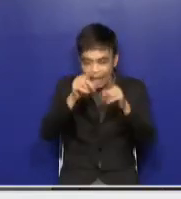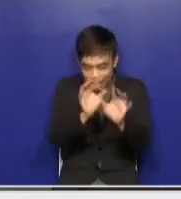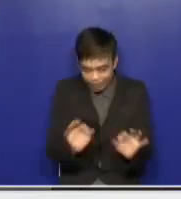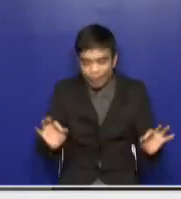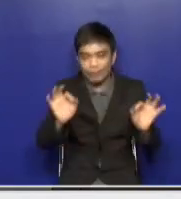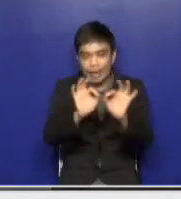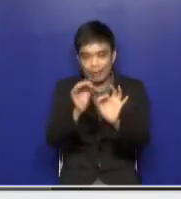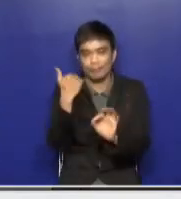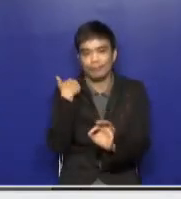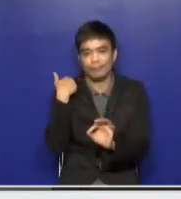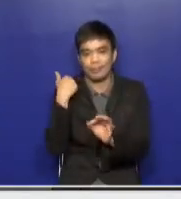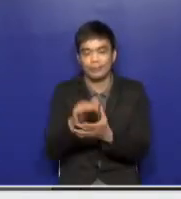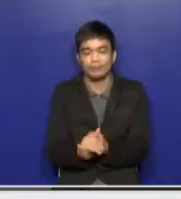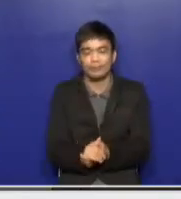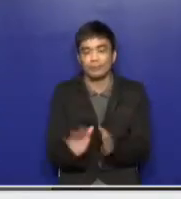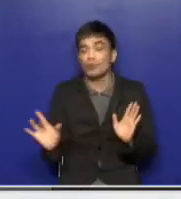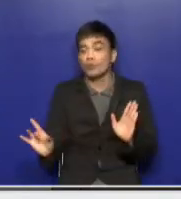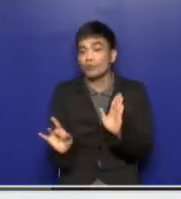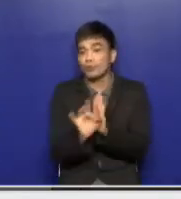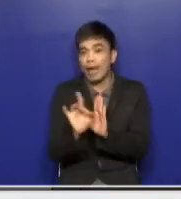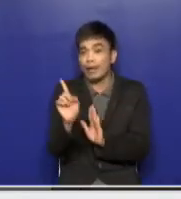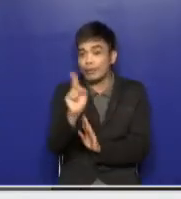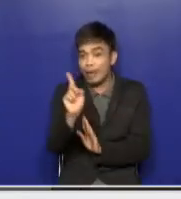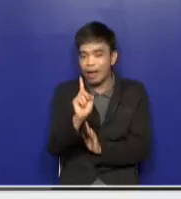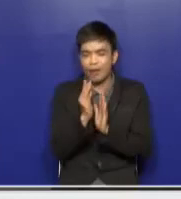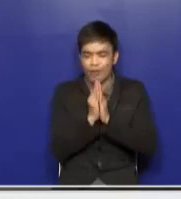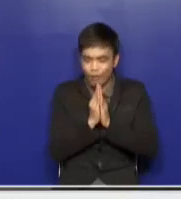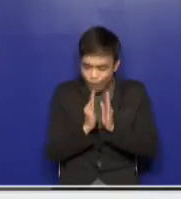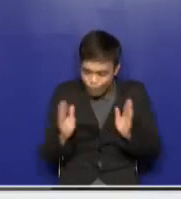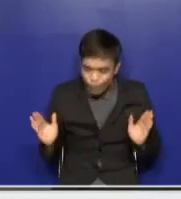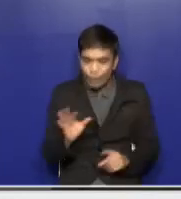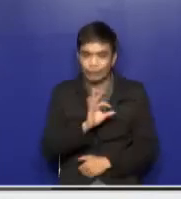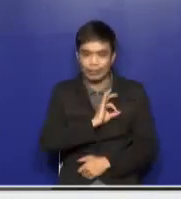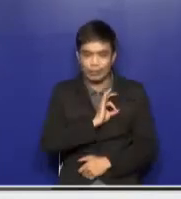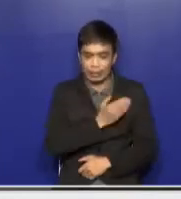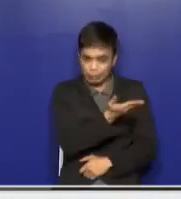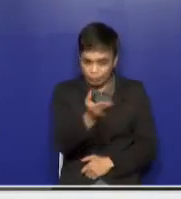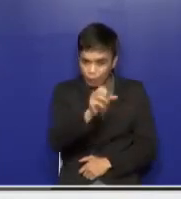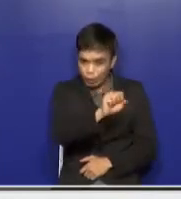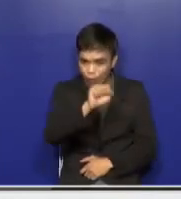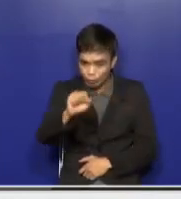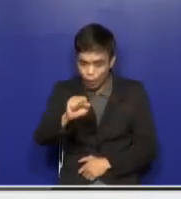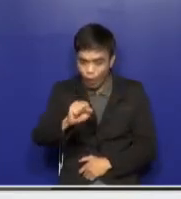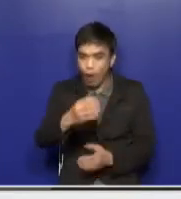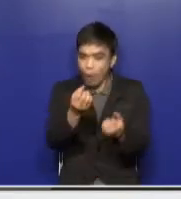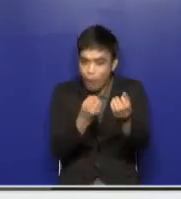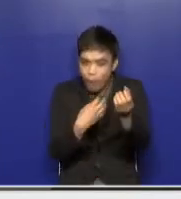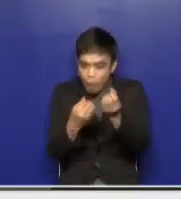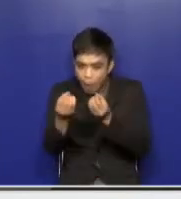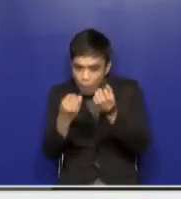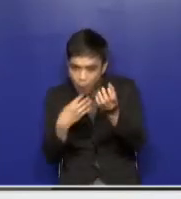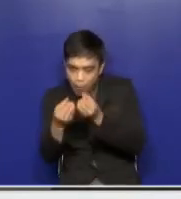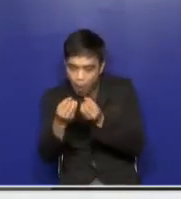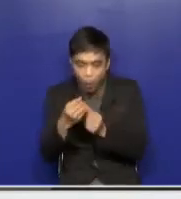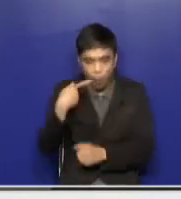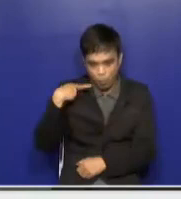ครับก็สุดท้ายนี้ผมขออนุญาตกราบขอบพระคุณท่านสมาชิกผู้ทรงเกียรติทุกท่านนะครับที่ได้ให้ข้อคิดเห็นที่เป็นประโยชน์นะครับแล้